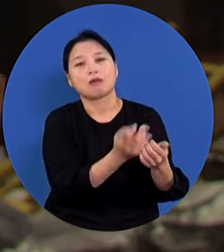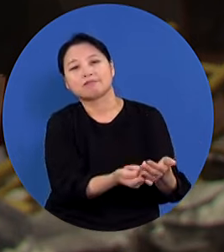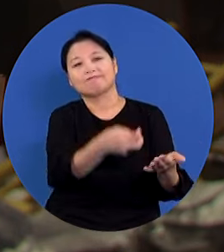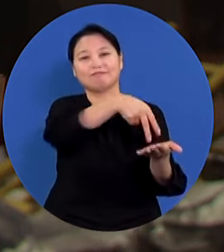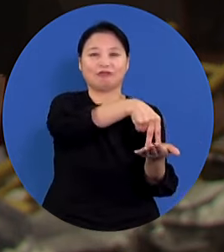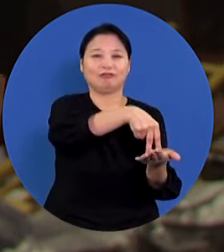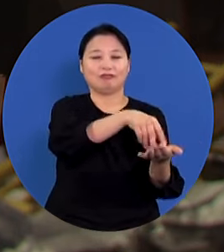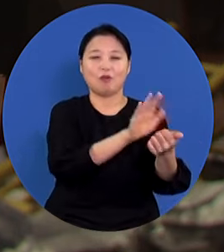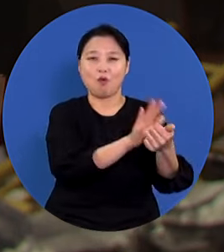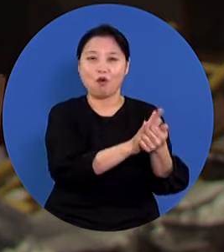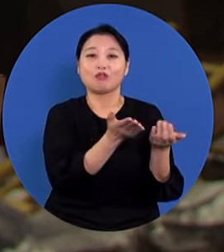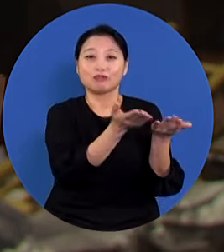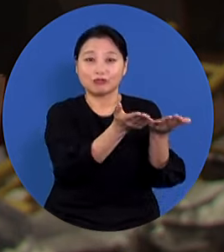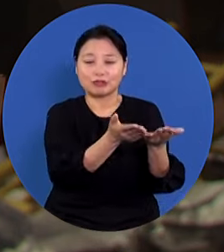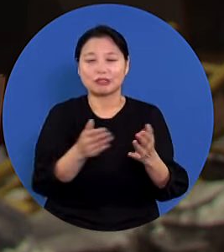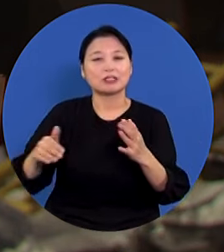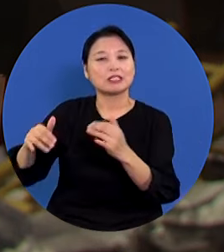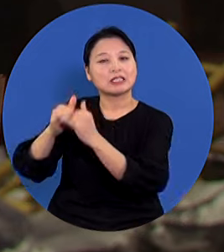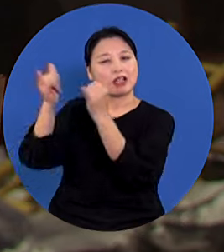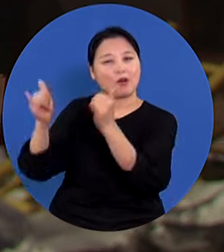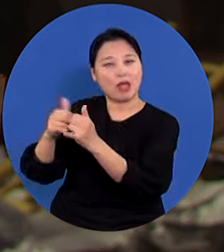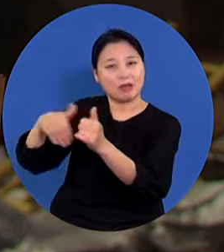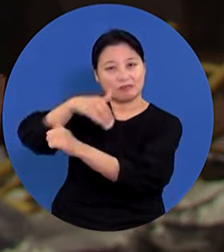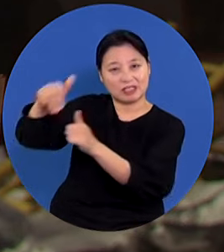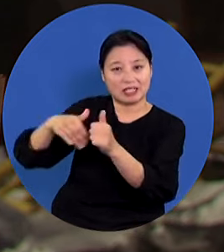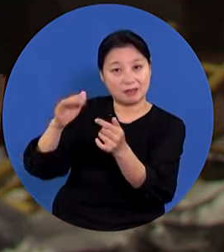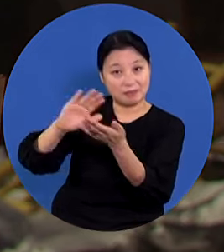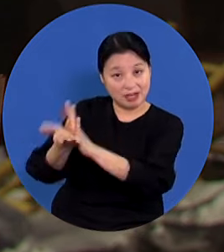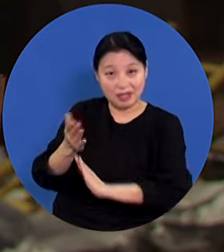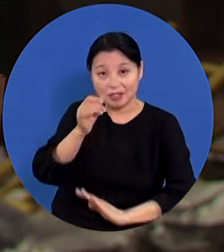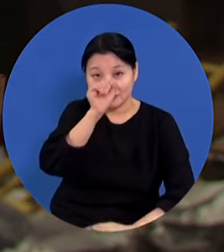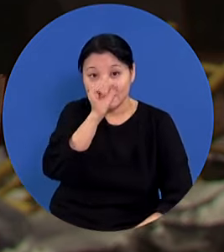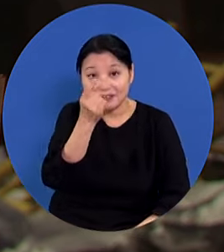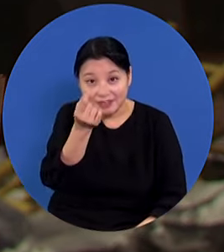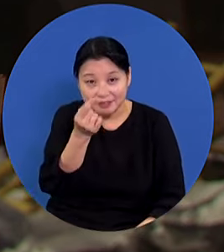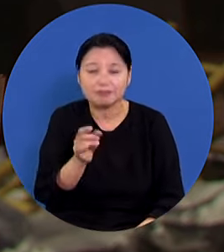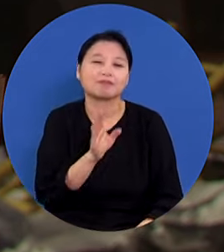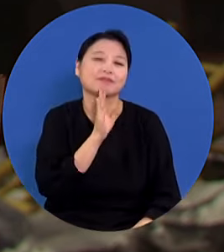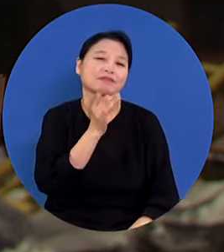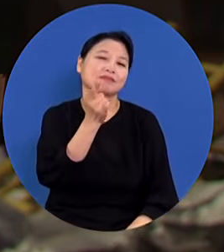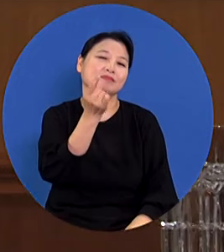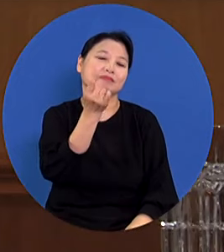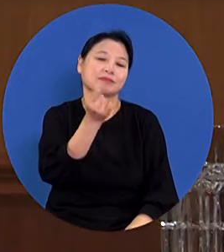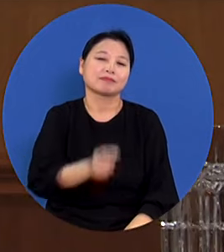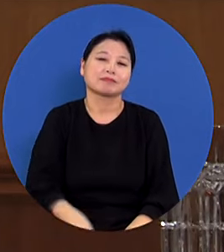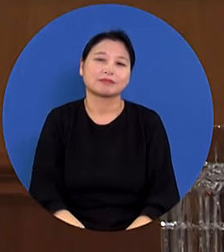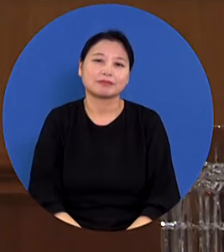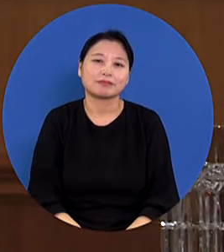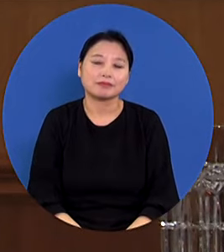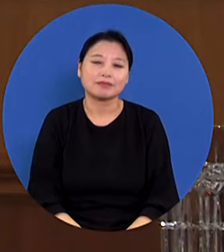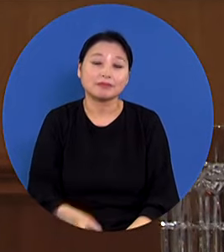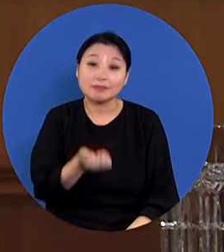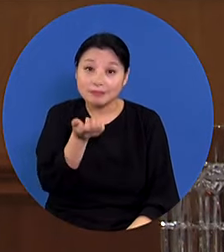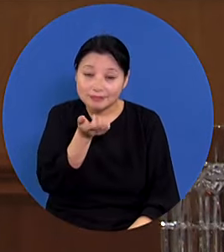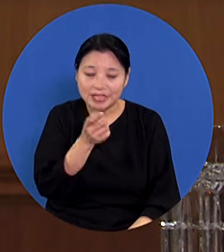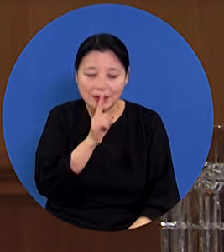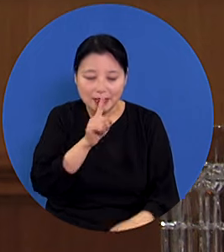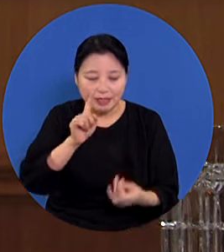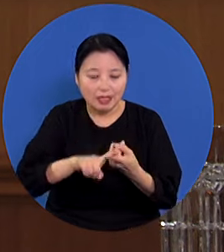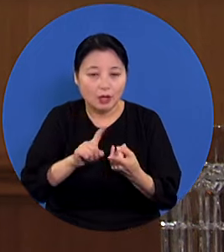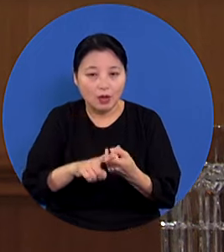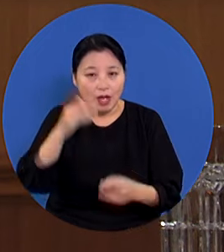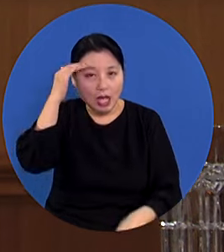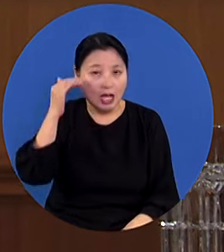예. 그런 사회 문화 분위기가 좀 조성이 돼야 되겠죠. 예, 굉장히 중요한 말씀을 하신 네. 것 같은데 아까 우리